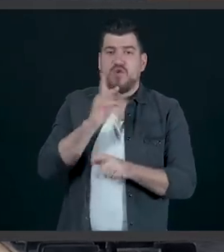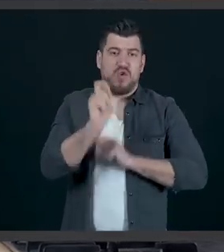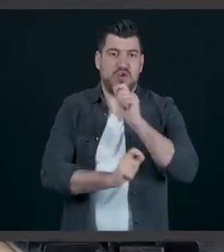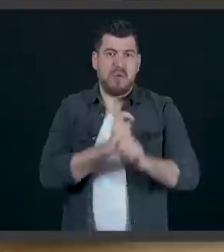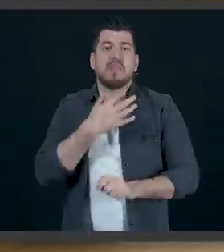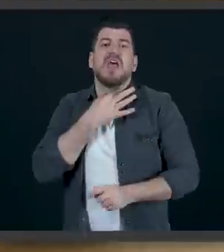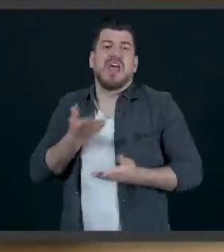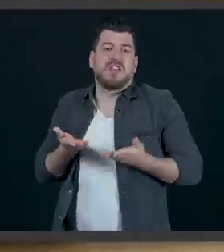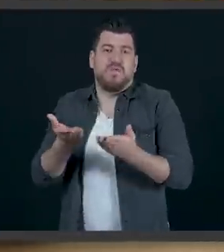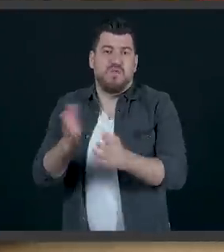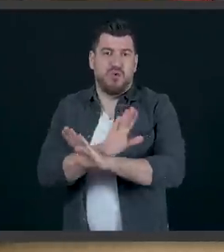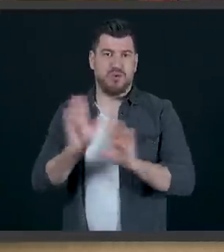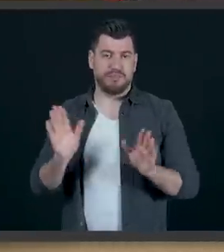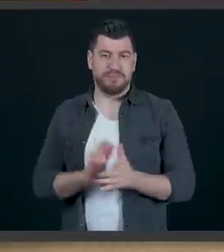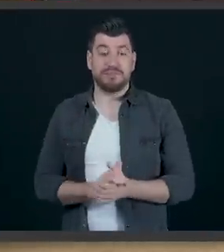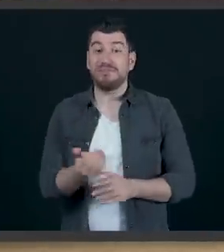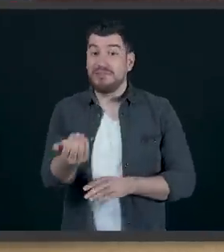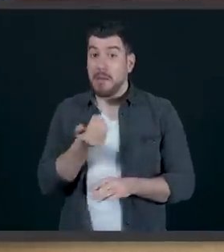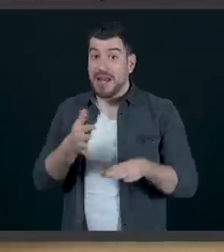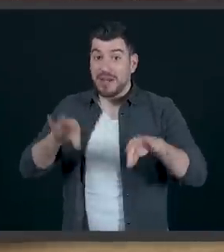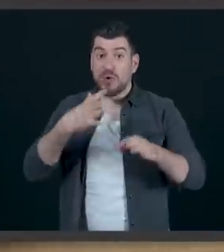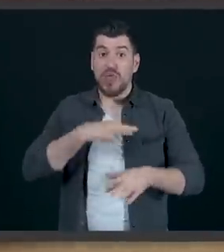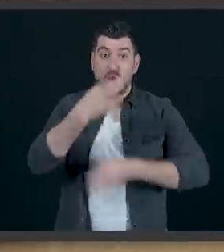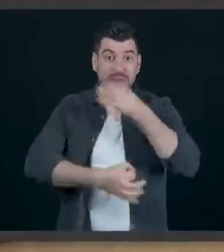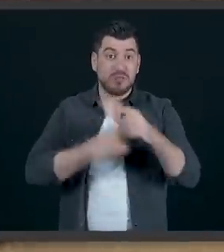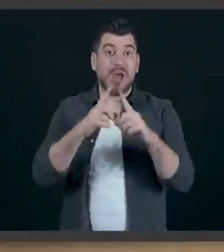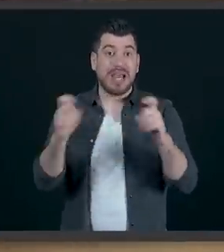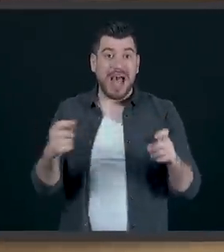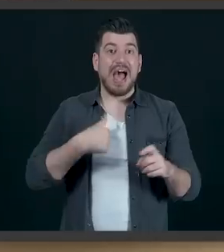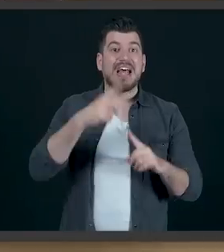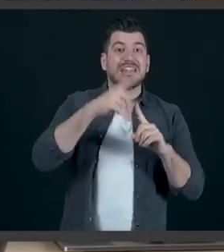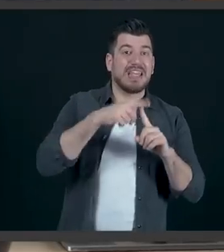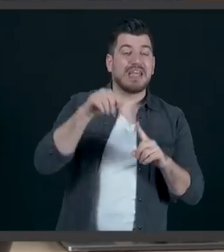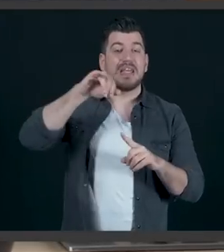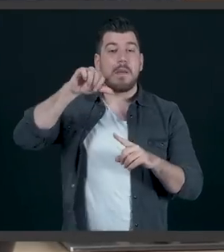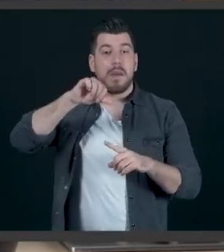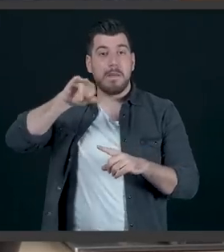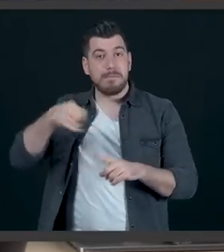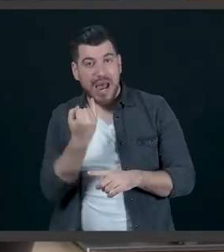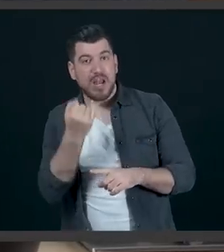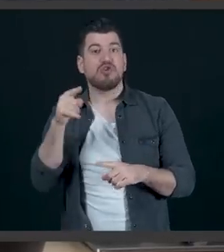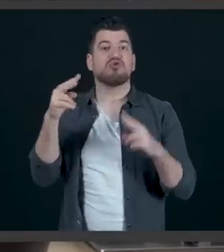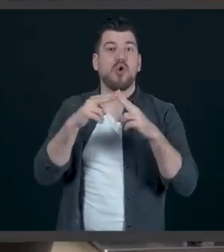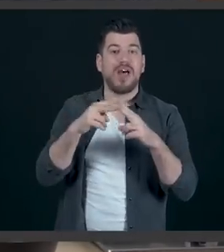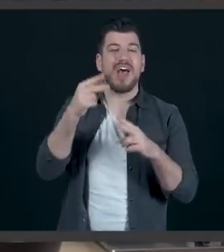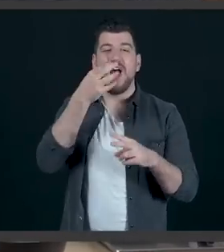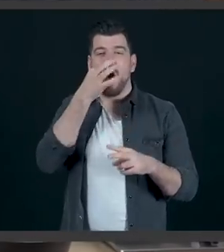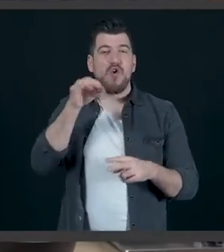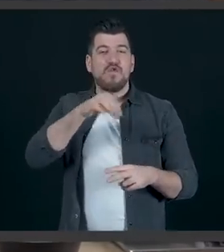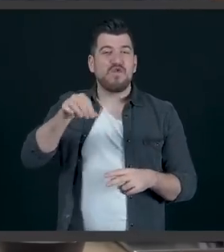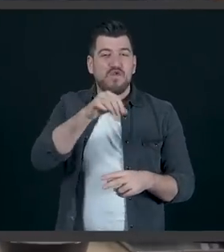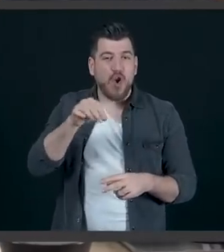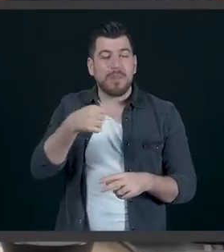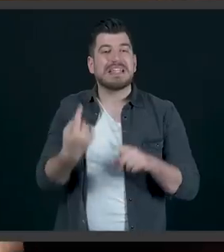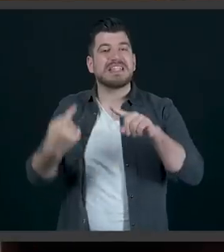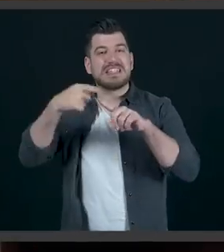όλοι, δεν χρειάζεται φούρνο να το ψήσουμε. Πριν ξεκινήσουμε, να σας πω μόνο τα υλικά. Ταχίνι, μέλι, σοκολάτα, βρώμη και ξηρή καρπή. Αυτά είναι τελικά